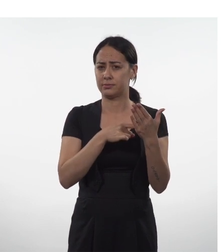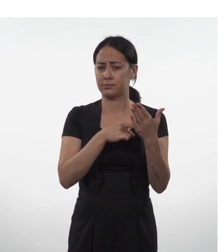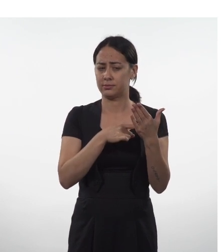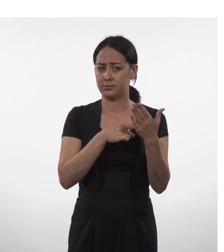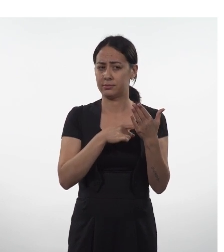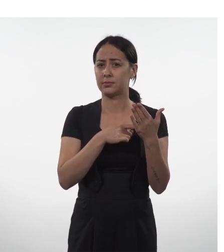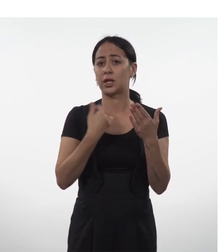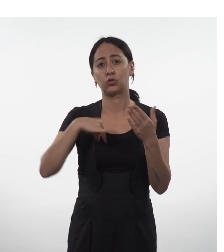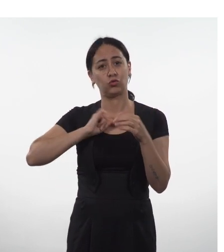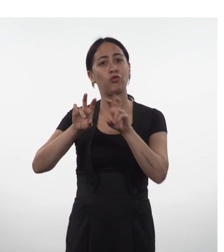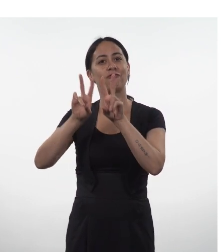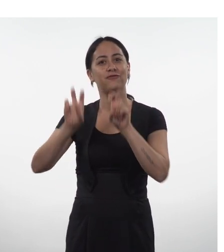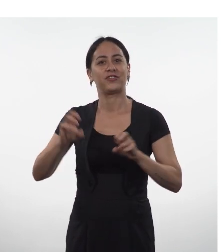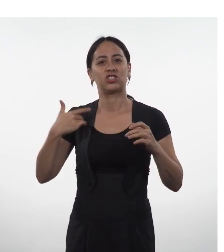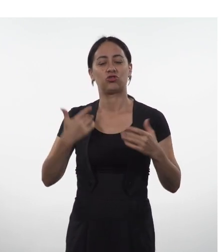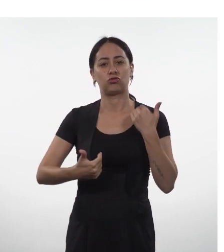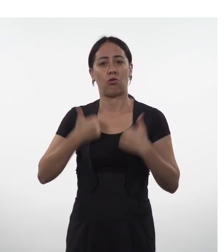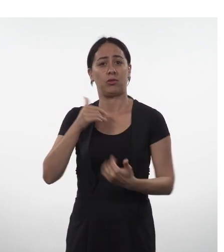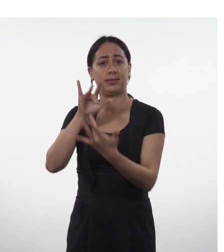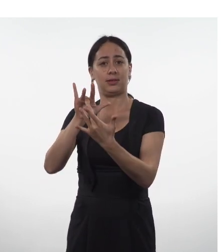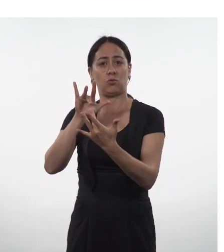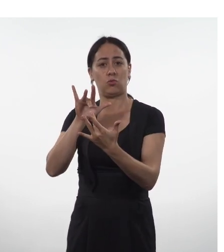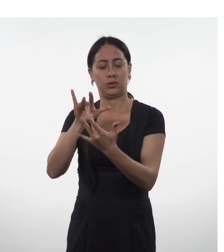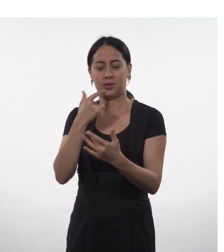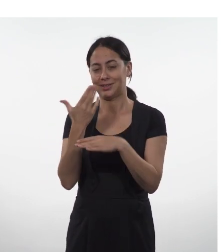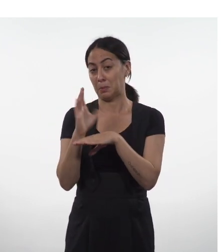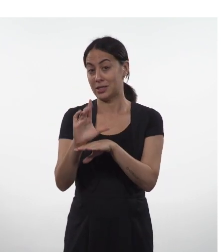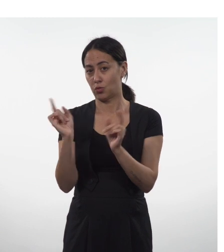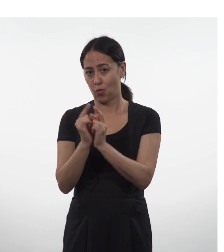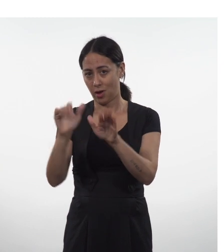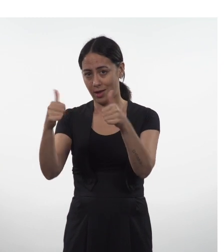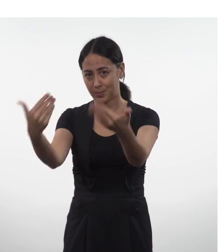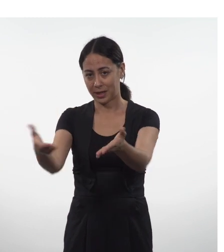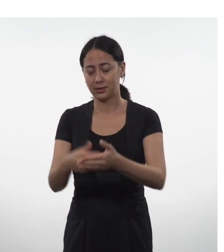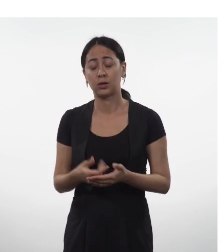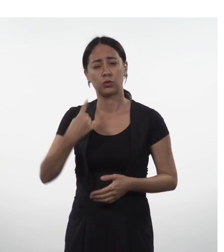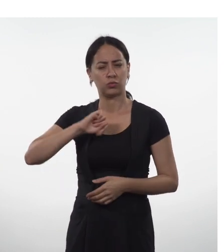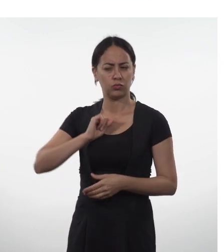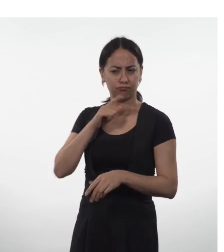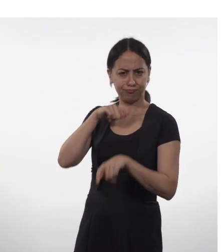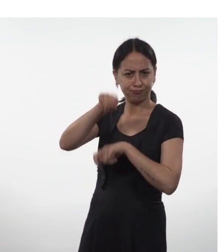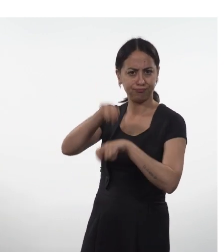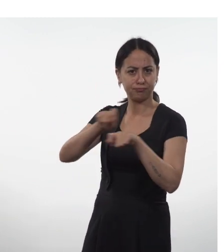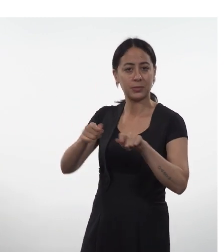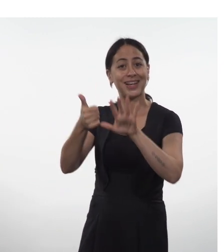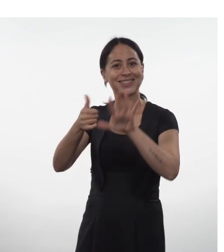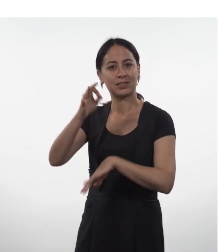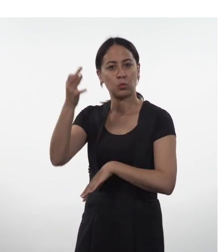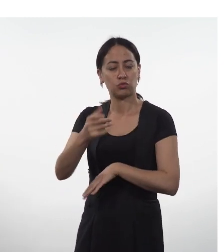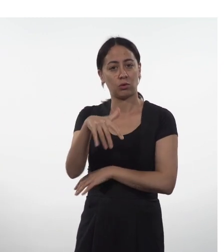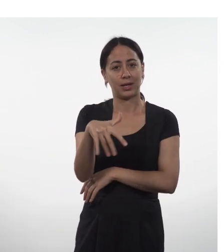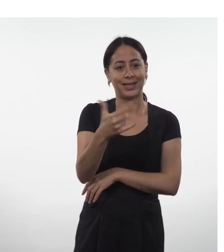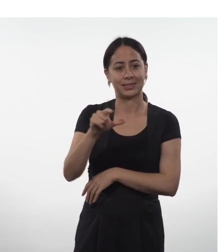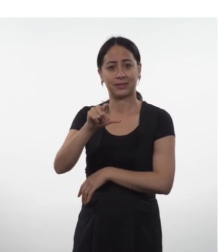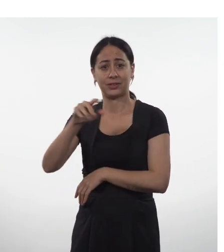nos fiches HandiConnect, que je vous présenterai aussi rapidement. On estime que 6% des 15-24 ans sont affectés par une